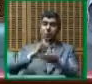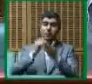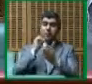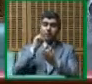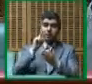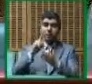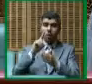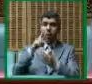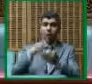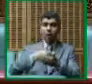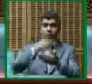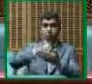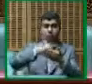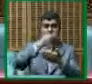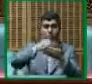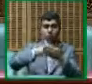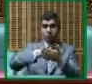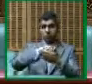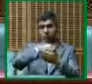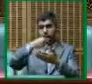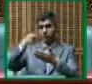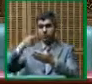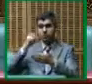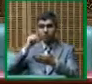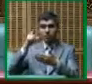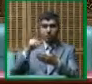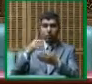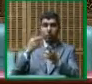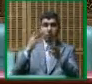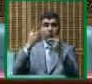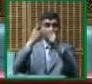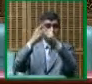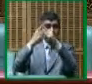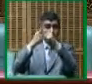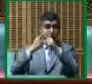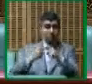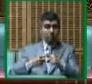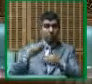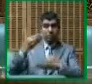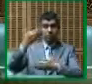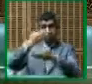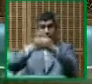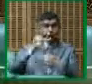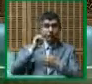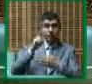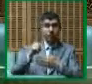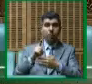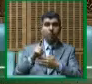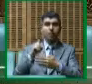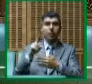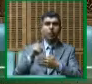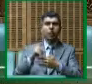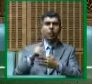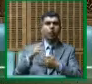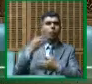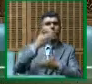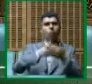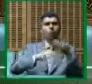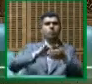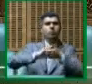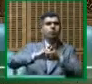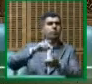أخيرا، أكد أن الميزان التجاري للمغرب يعاني من عجز مع كل البلدان التي